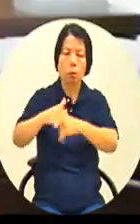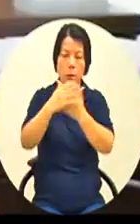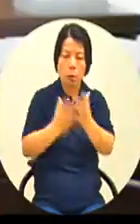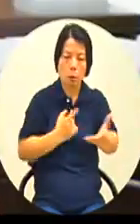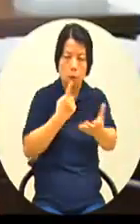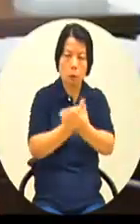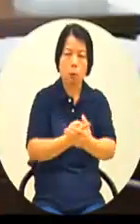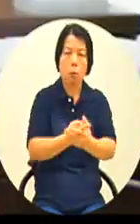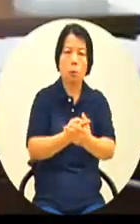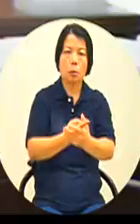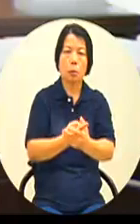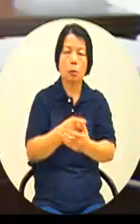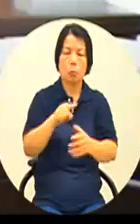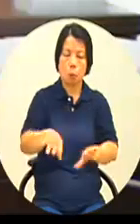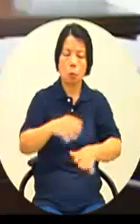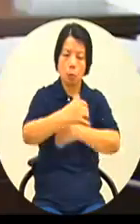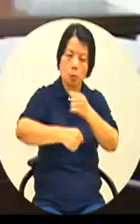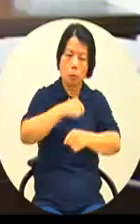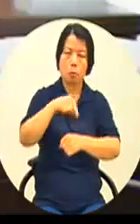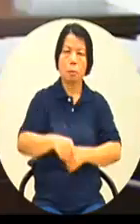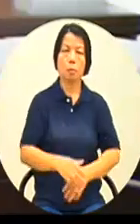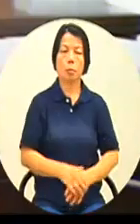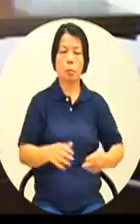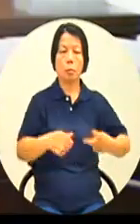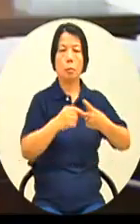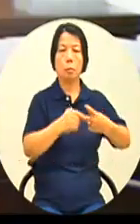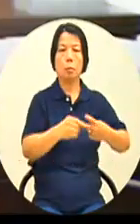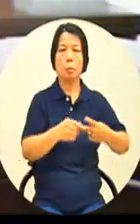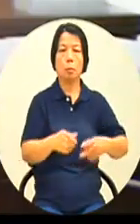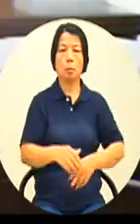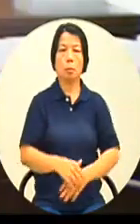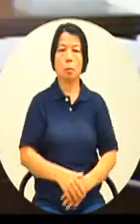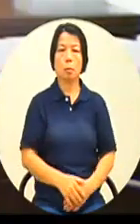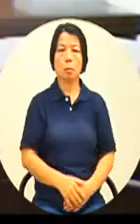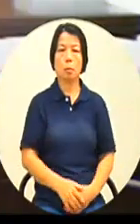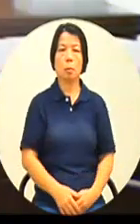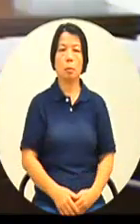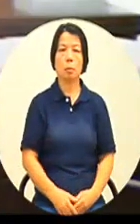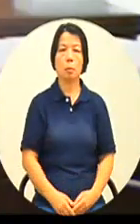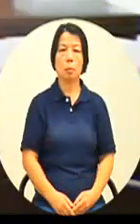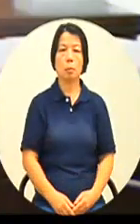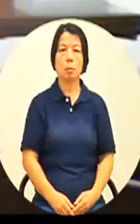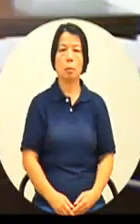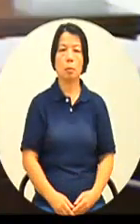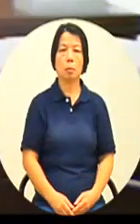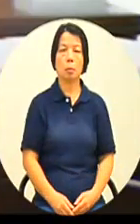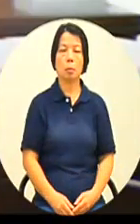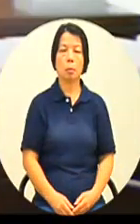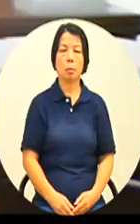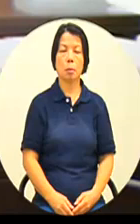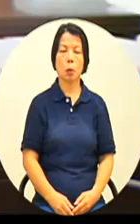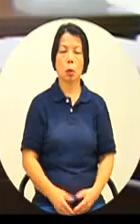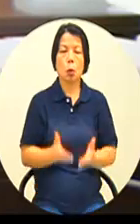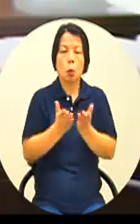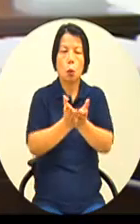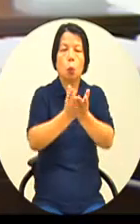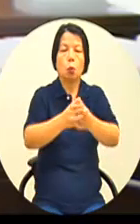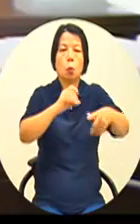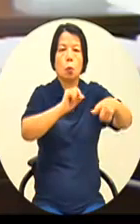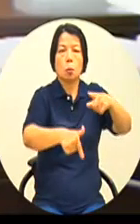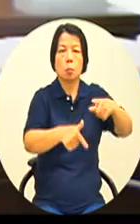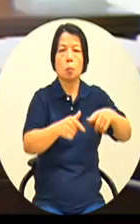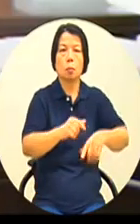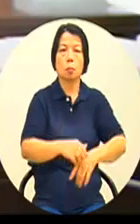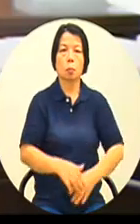事的活动。好，这第一个，第二个。我要讲的是，我们的轮船公司，那因为我们现